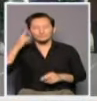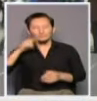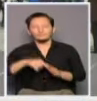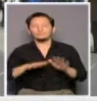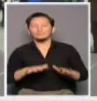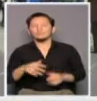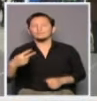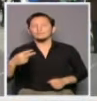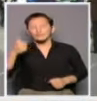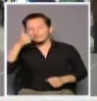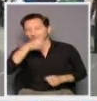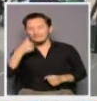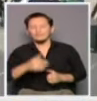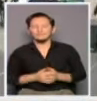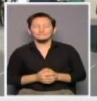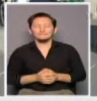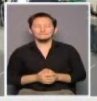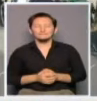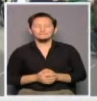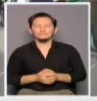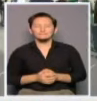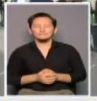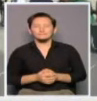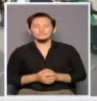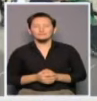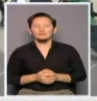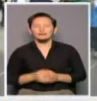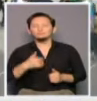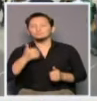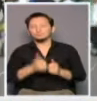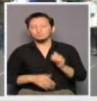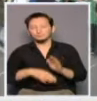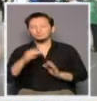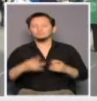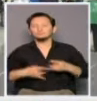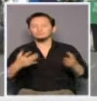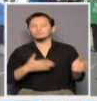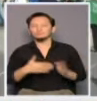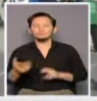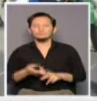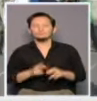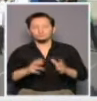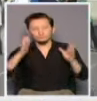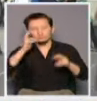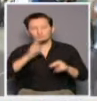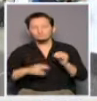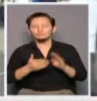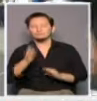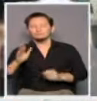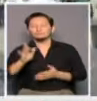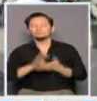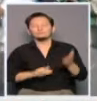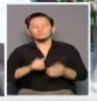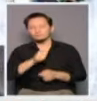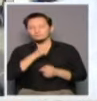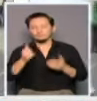уже 20 лет. И я думаю, здесь тоже мы всегда будем отмечать. И сейчас мы после намаза, иншалла, поедем и